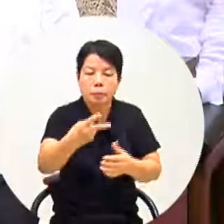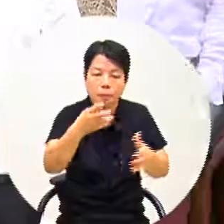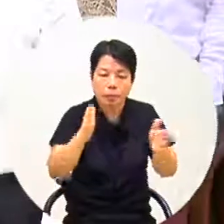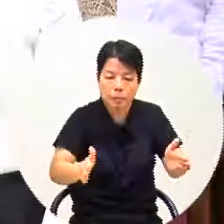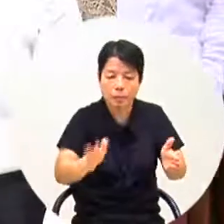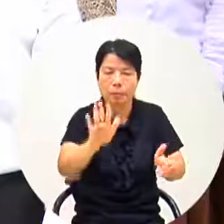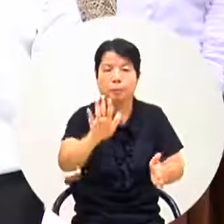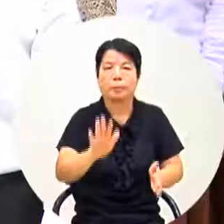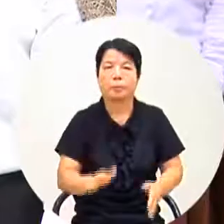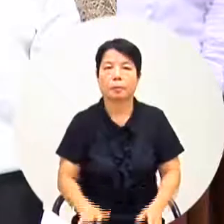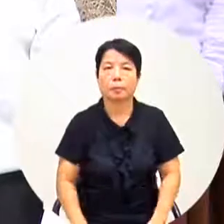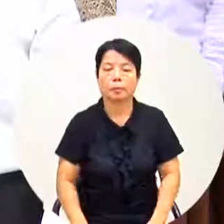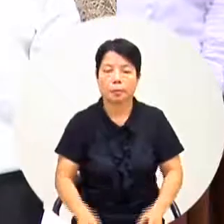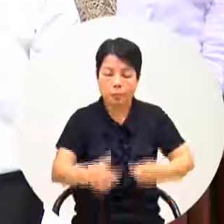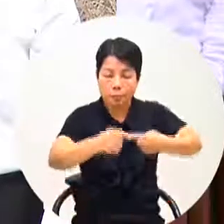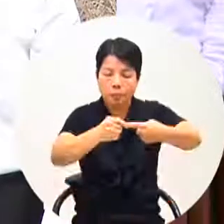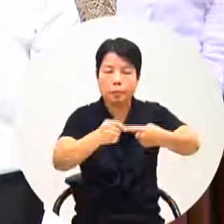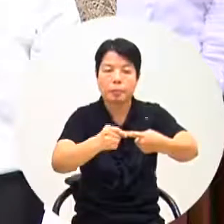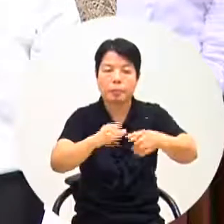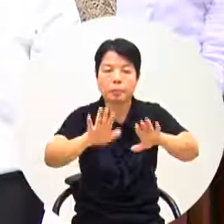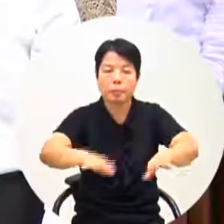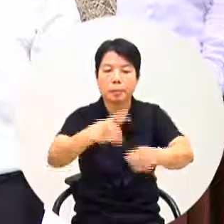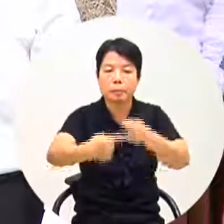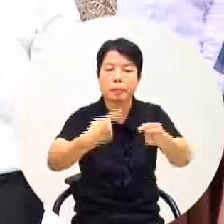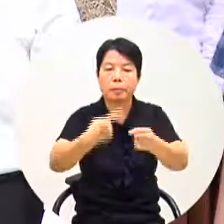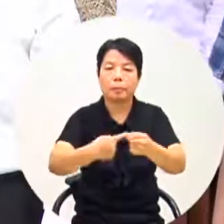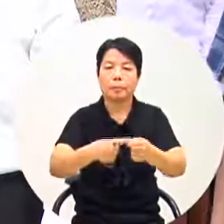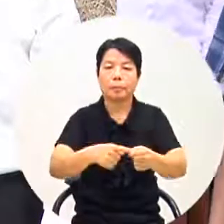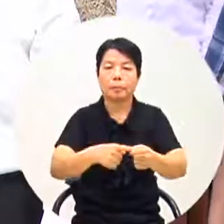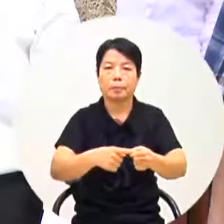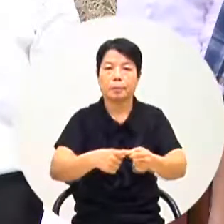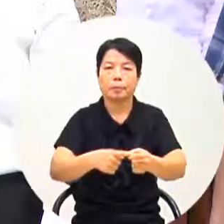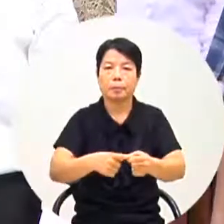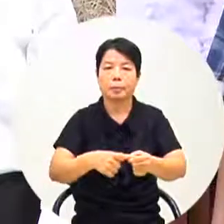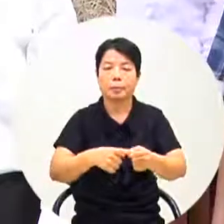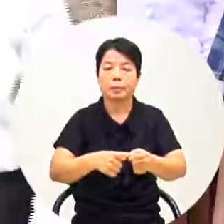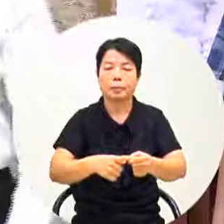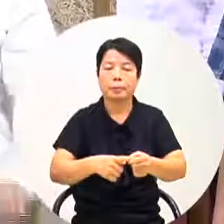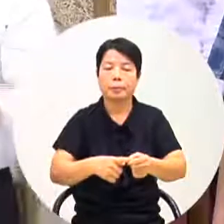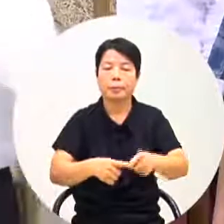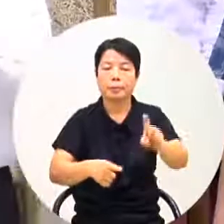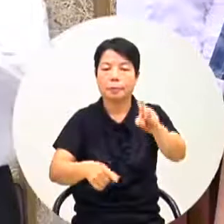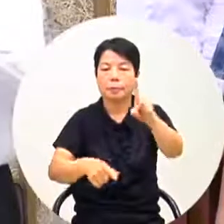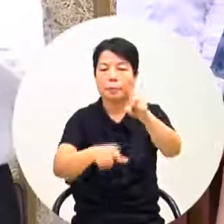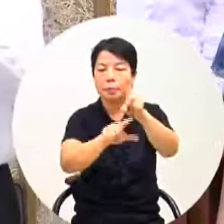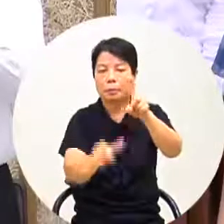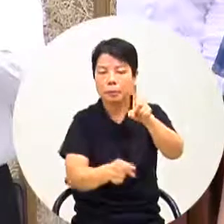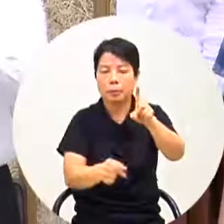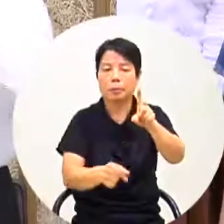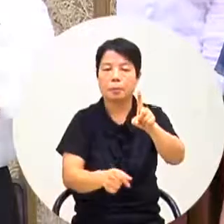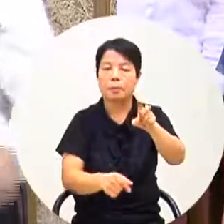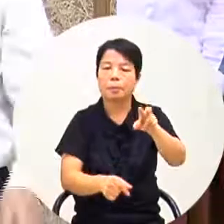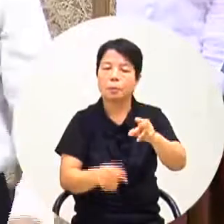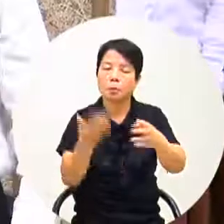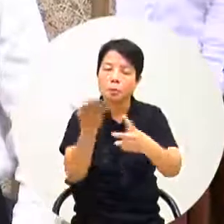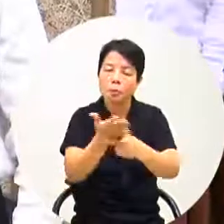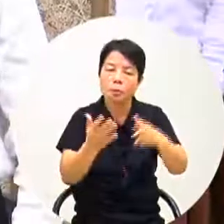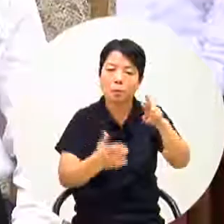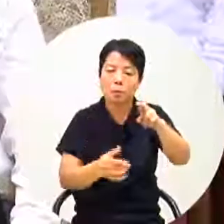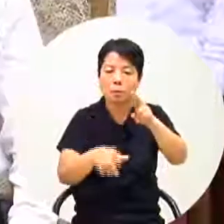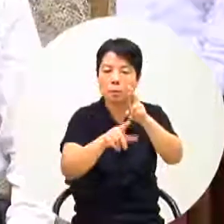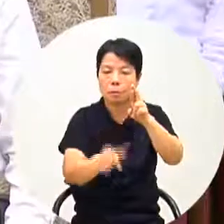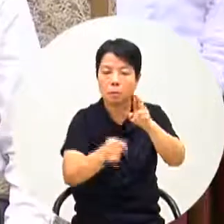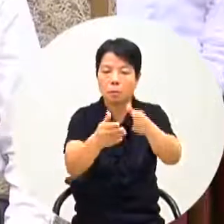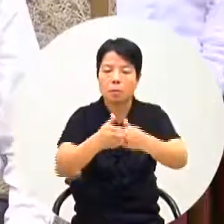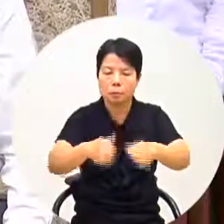哈，我那以今年哦，今年的下个月或者在下个月中下旬会来开